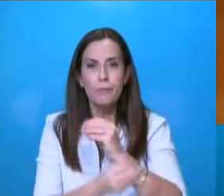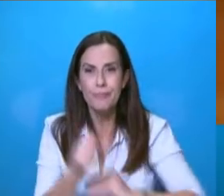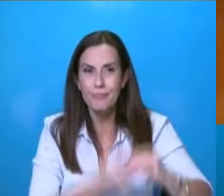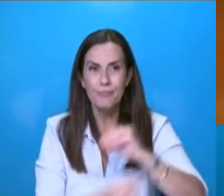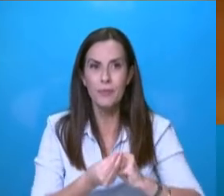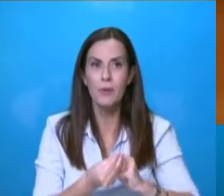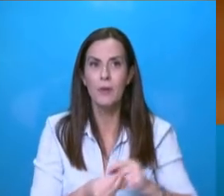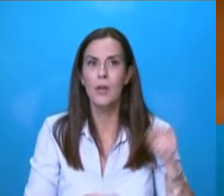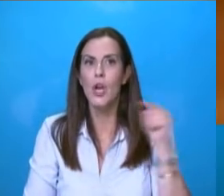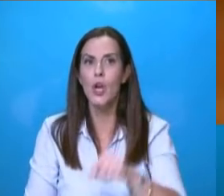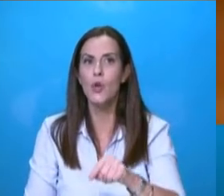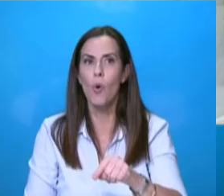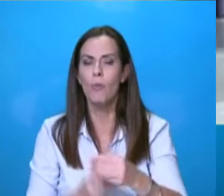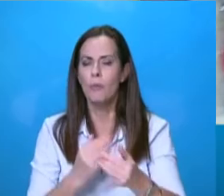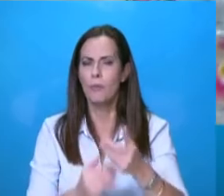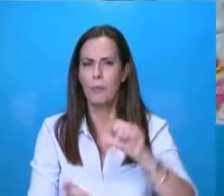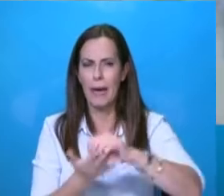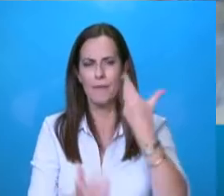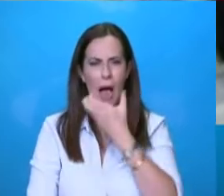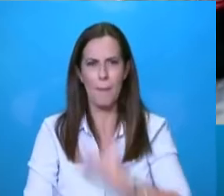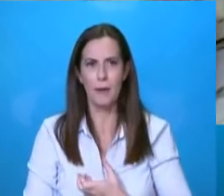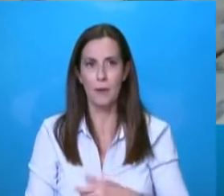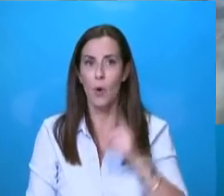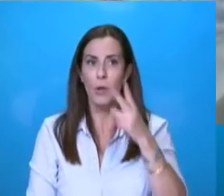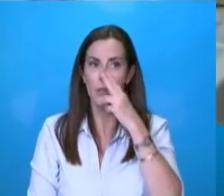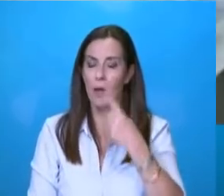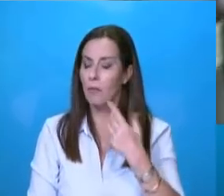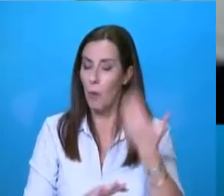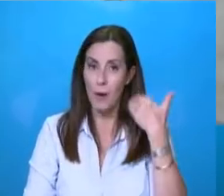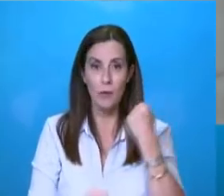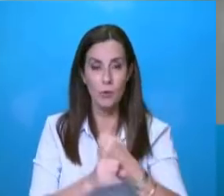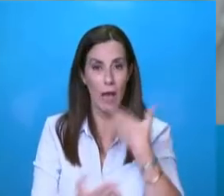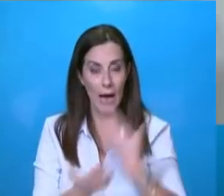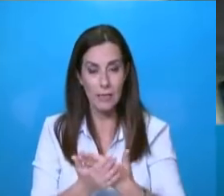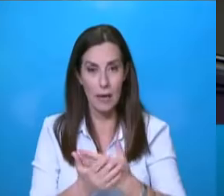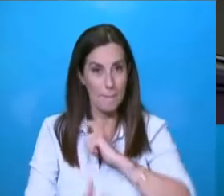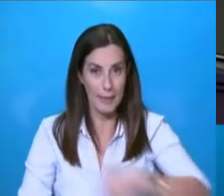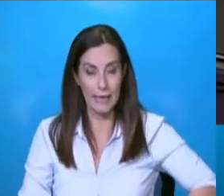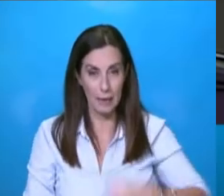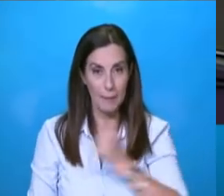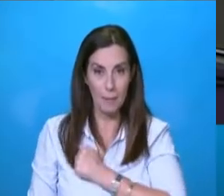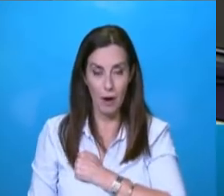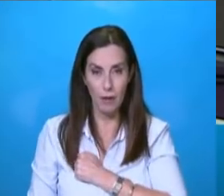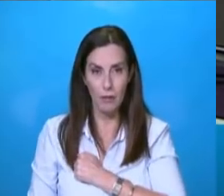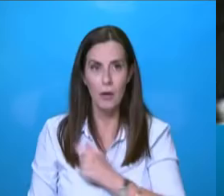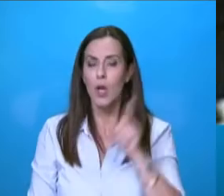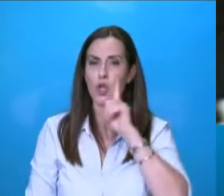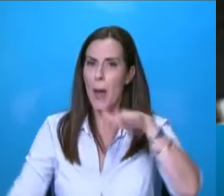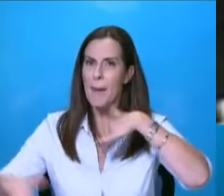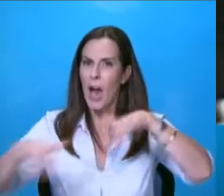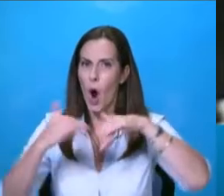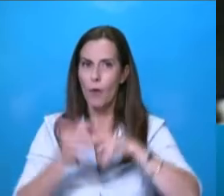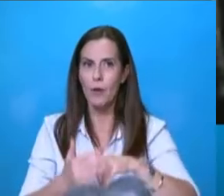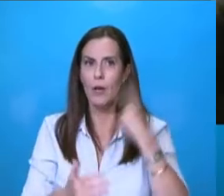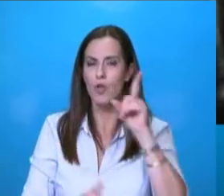יונצחו בעיר לפני רבנים. וידר ניסה להעביר לו מזמן הצעה במועצת העיר של בני ברק, לקרוא רחובות בעיר, אחד